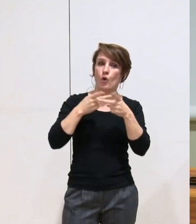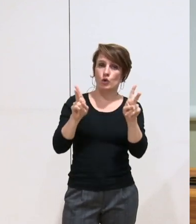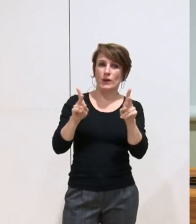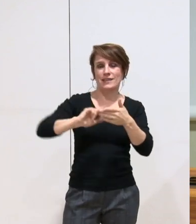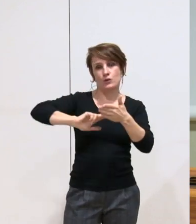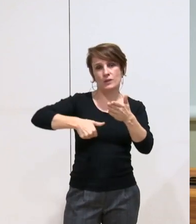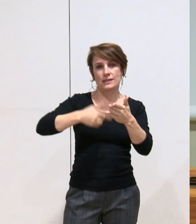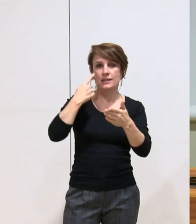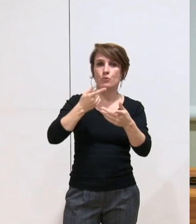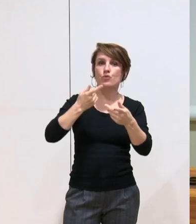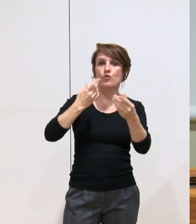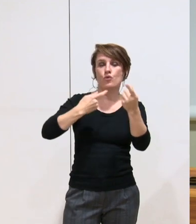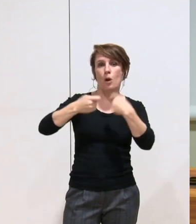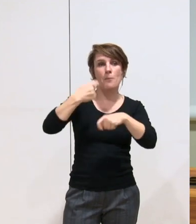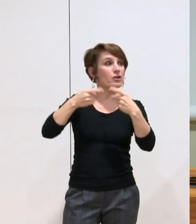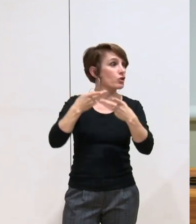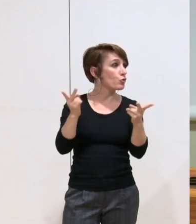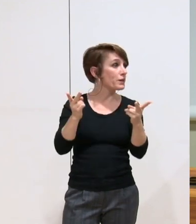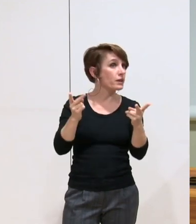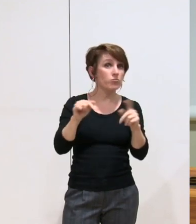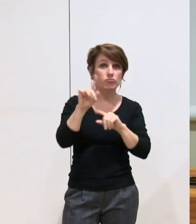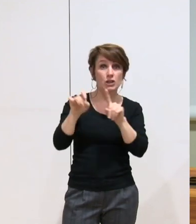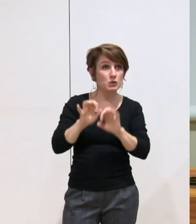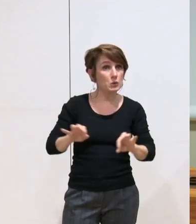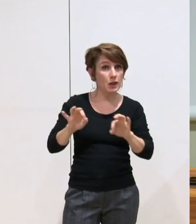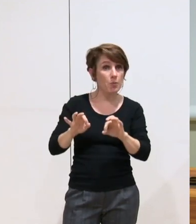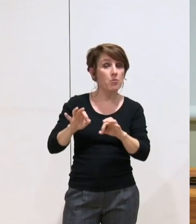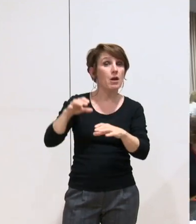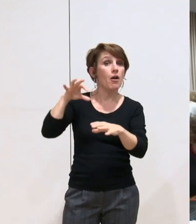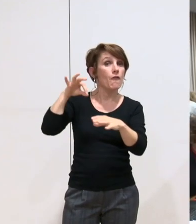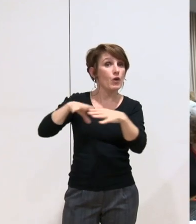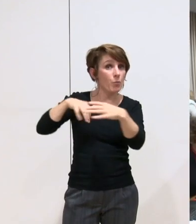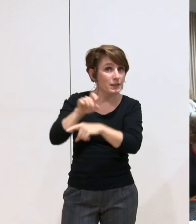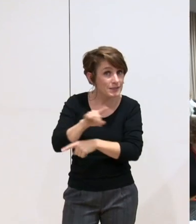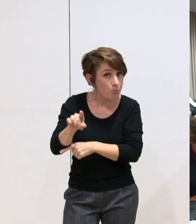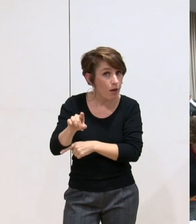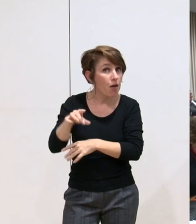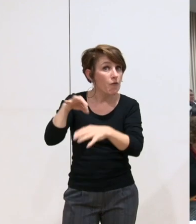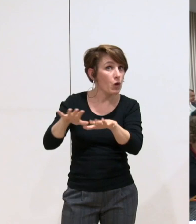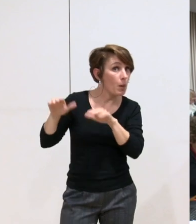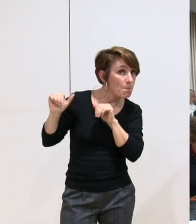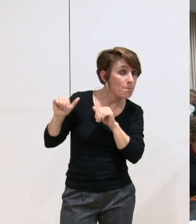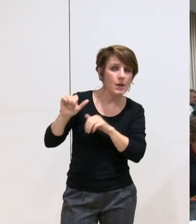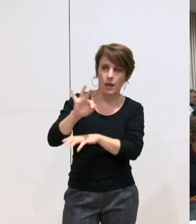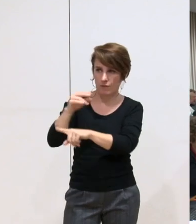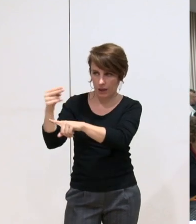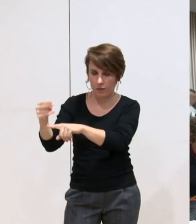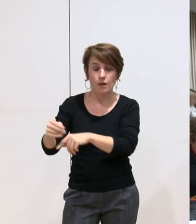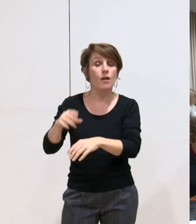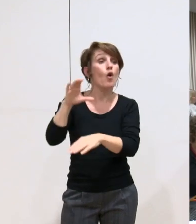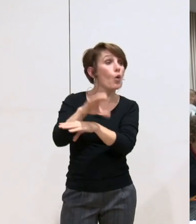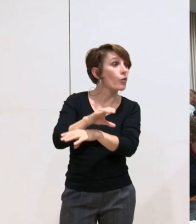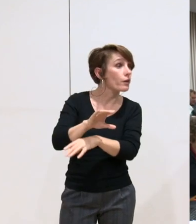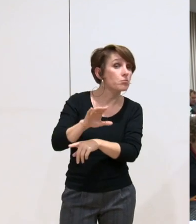publics. Pas de questions. Je la mets aux voix. Qui ne prend pas part au vote ? Qui s'abstient ? Front National. Qui vote